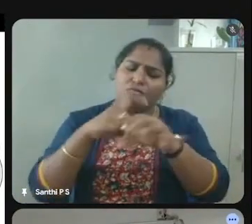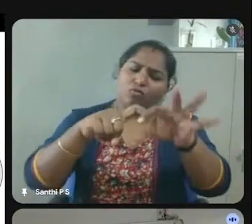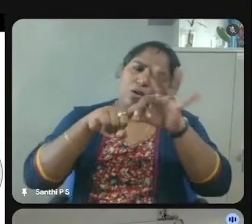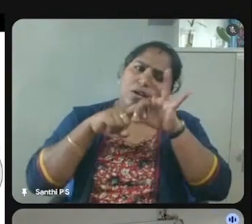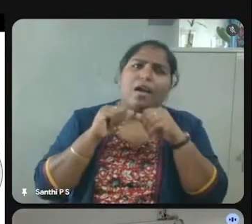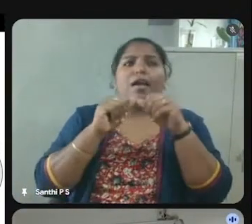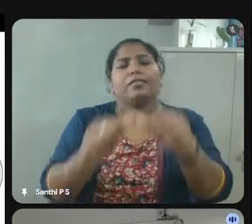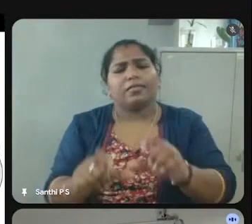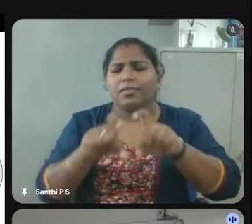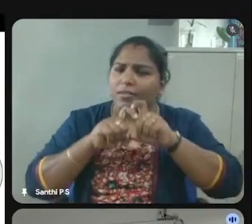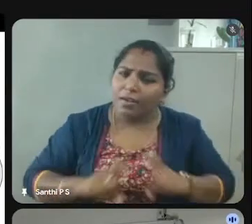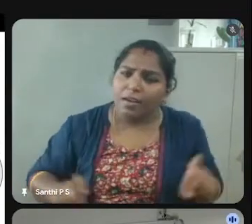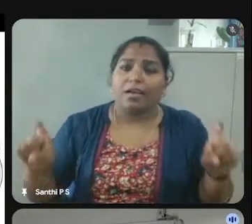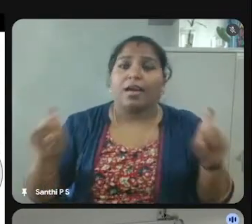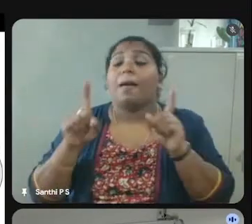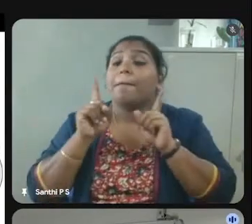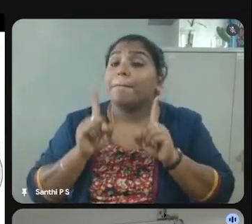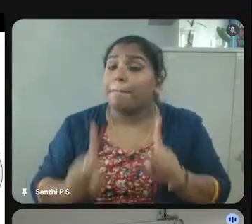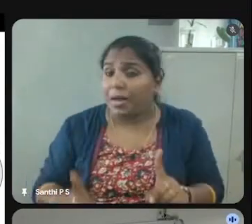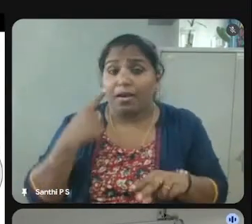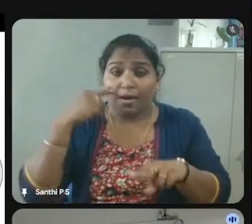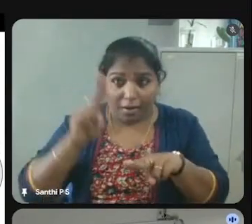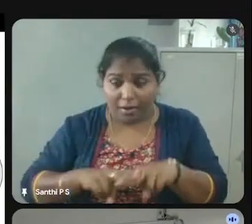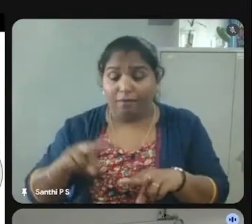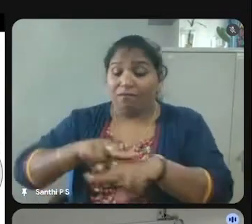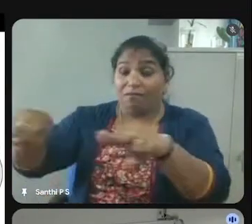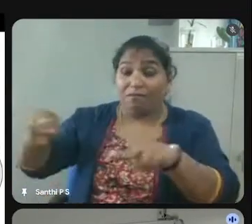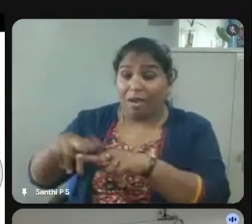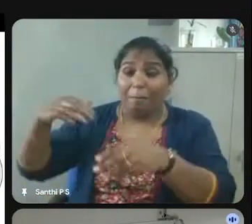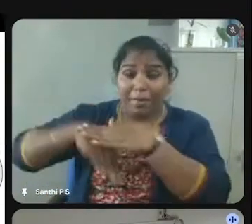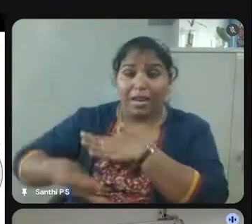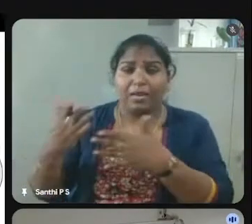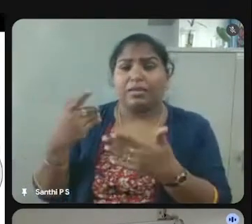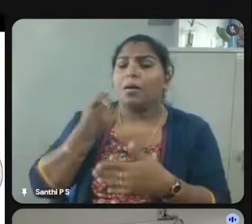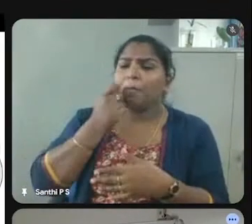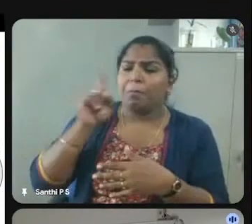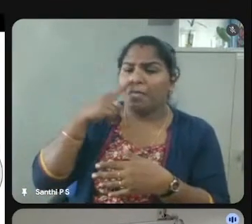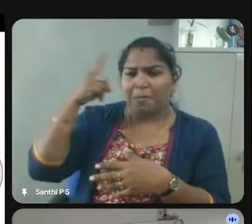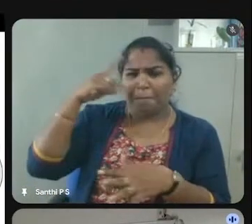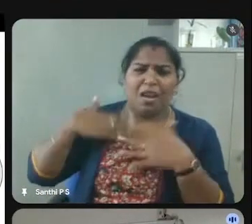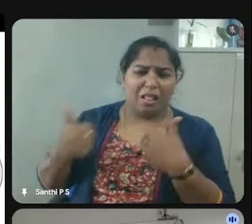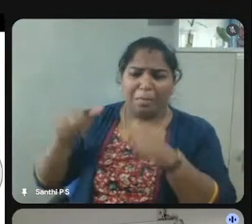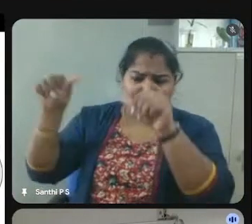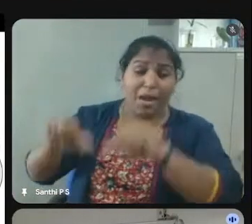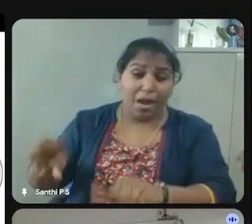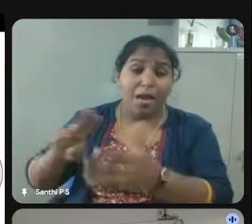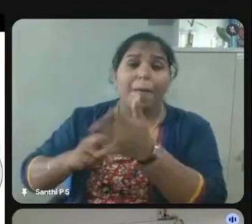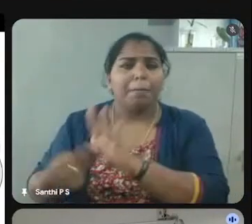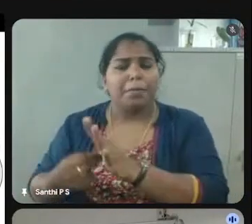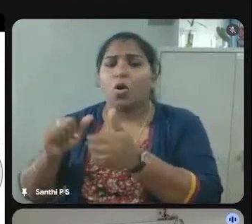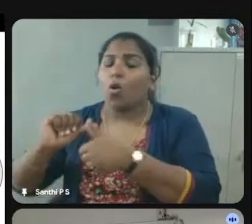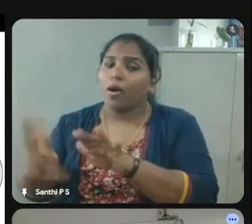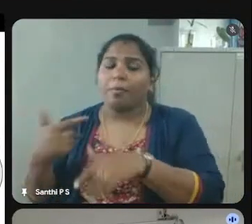രീതിയിലൊക്കെയാണ്. പക്ഷേ നമ്മുടെ മാനസികാരോഗ്യം അത്ര കണ്ട് മെച്ചപ്പെട്ടതല്ല എന്നുണ്ടെങ്കിൽ തീർച്ചയായിട്ടും അത് കുഞ്ഞിന്റെ